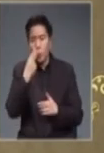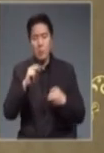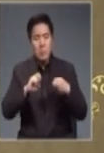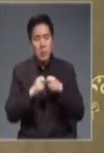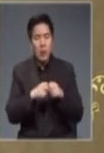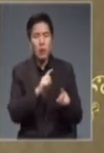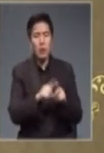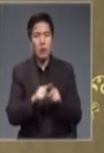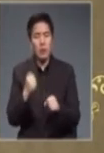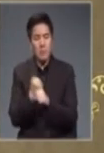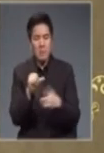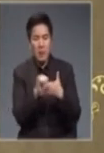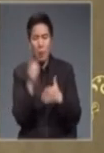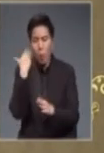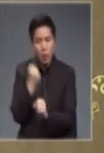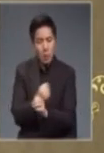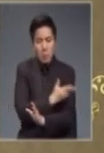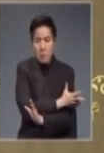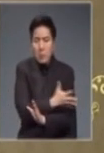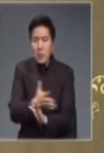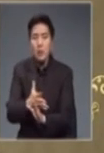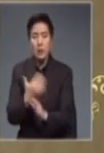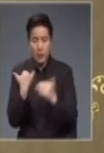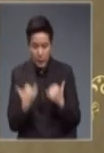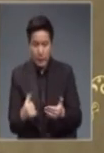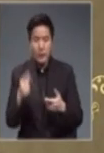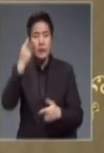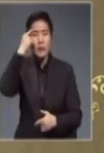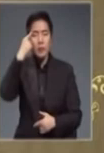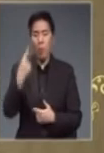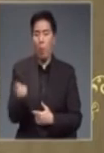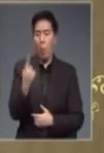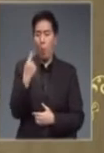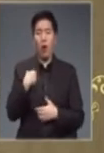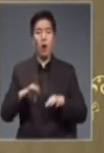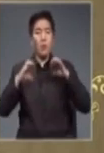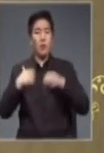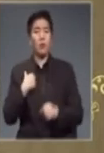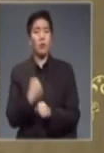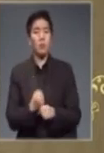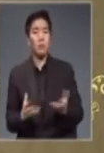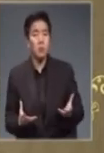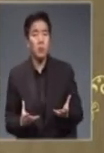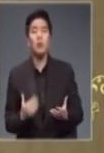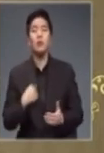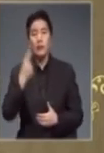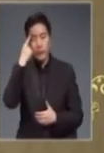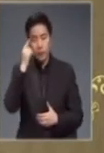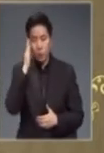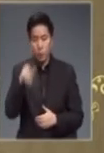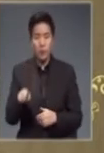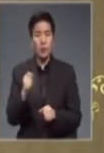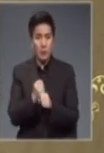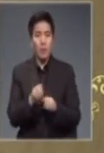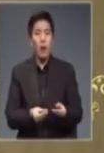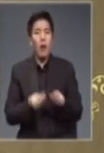างขวางมากมายถูกบ้างผิดบ้างตรงบ้างไม่ตรงบ้างนะครับแล้วก็การทำงานขององค์กรอิสระก็ต้องให้เกียรติซึ่งกันและกันนะครับก็ฝากทุกคนนะครับที่มีส่วน